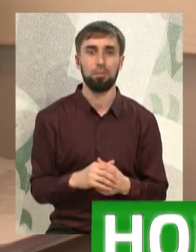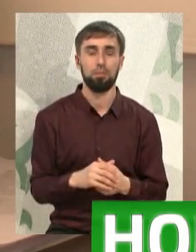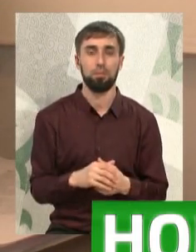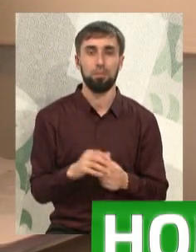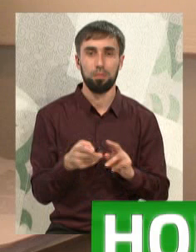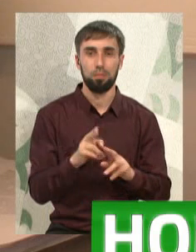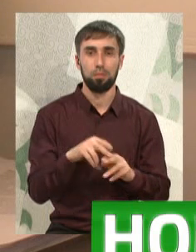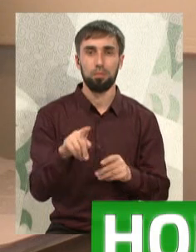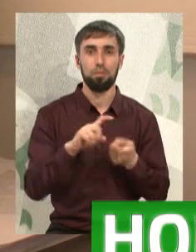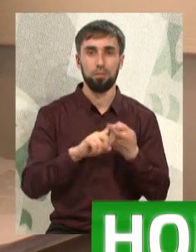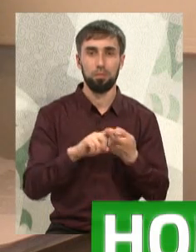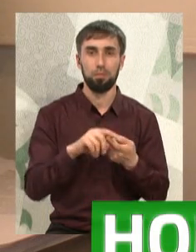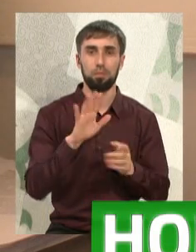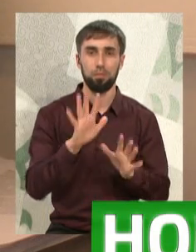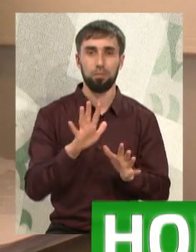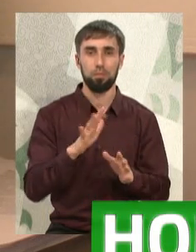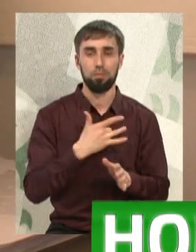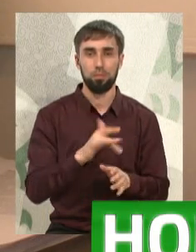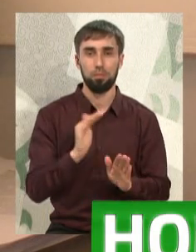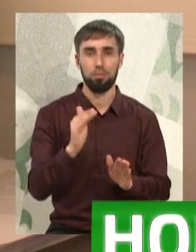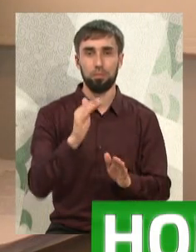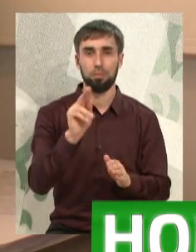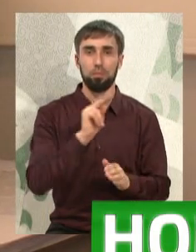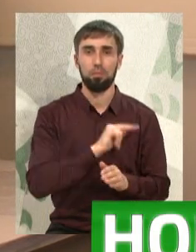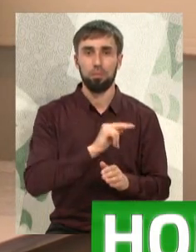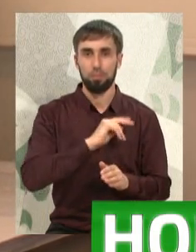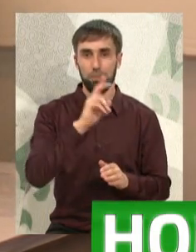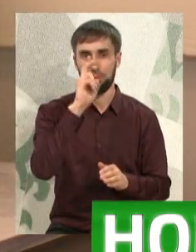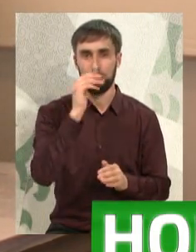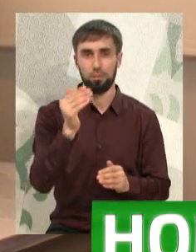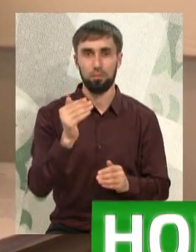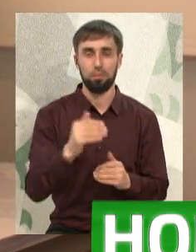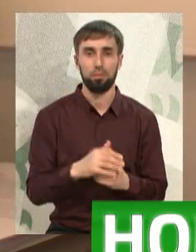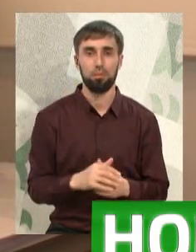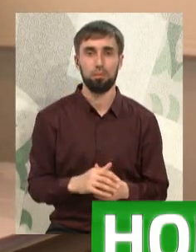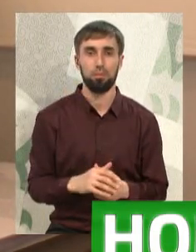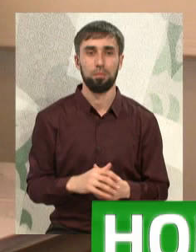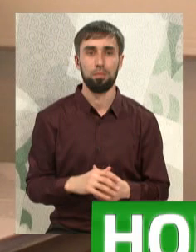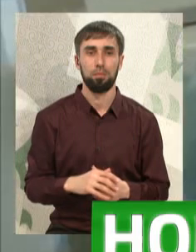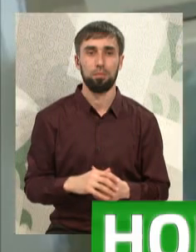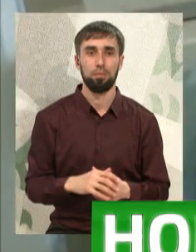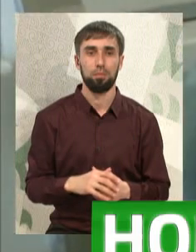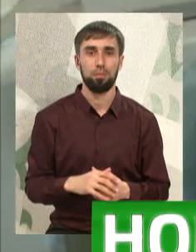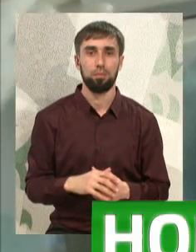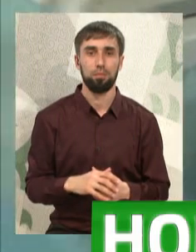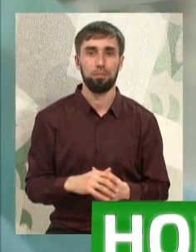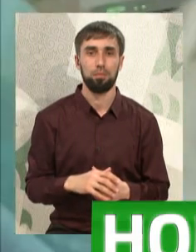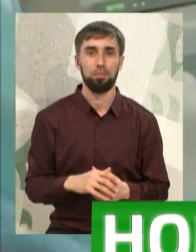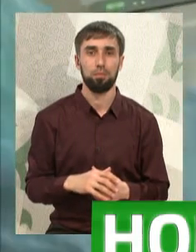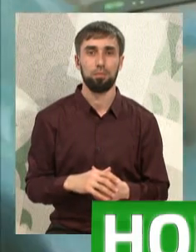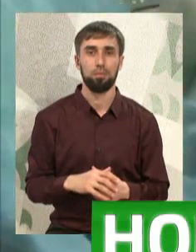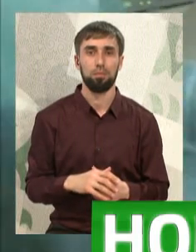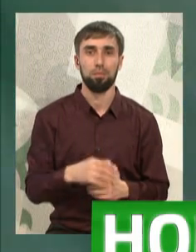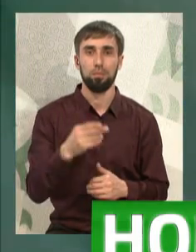Это строго касается граждан, которые работают, то есть застрахованных граждан наших.